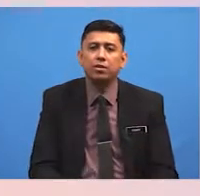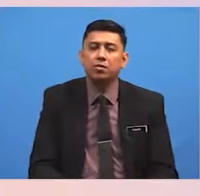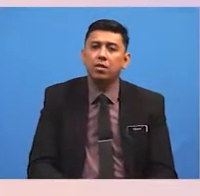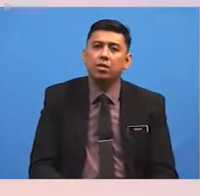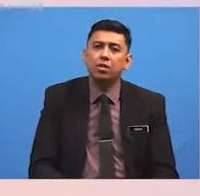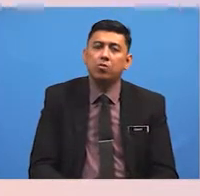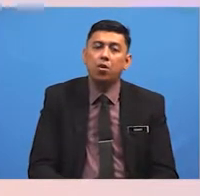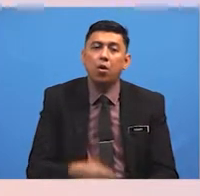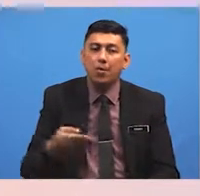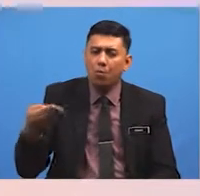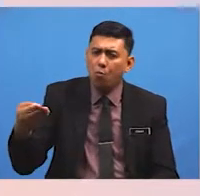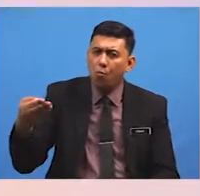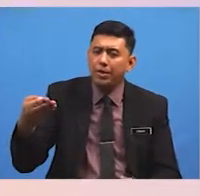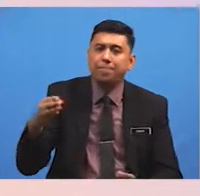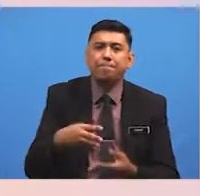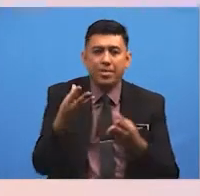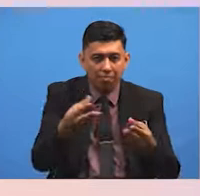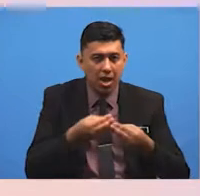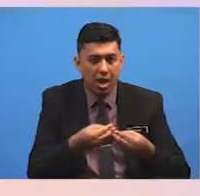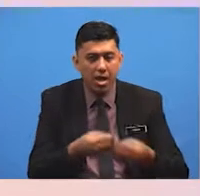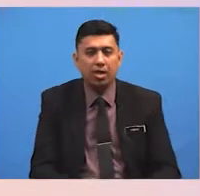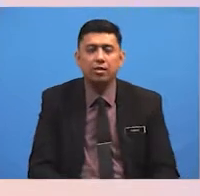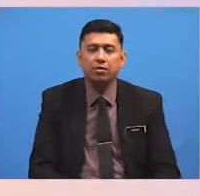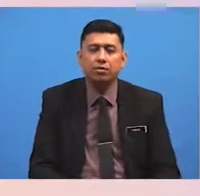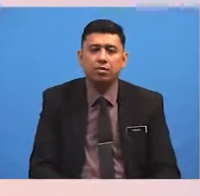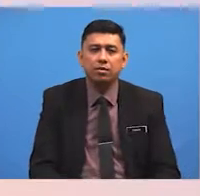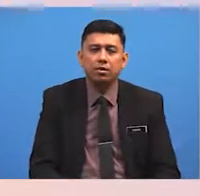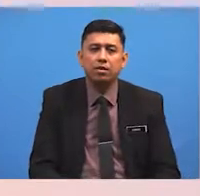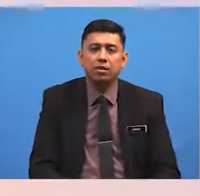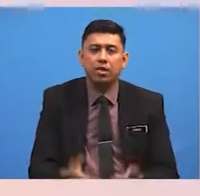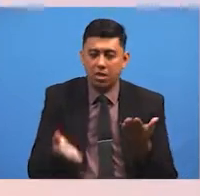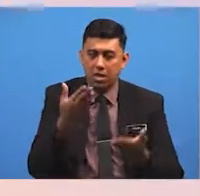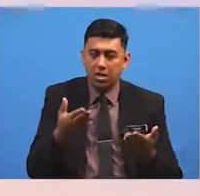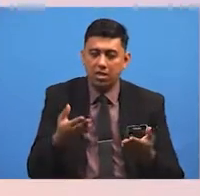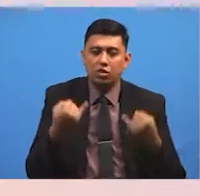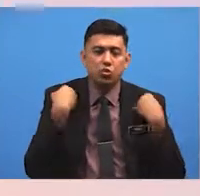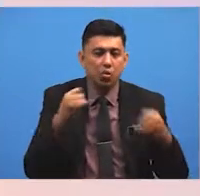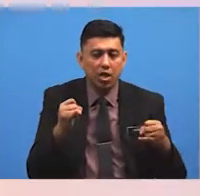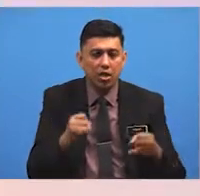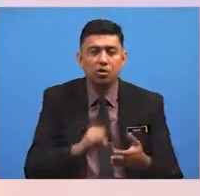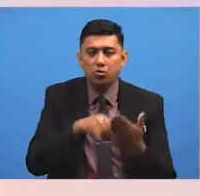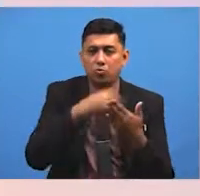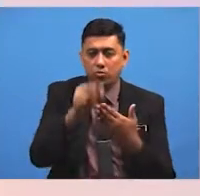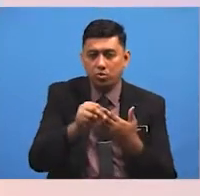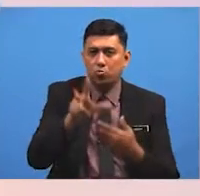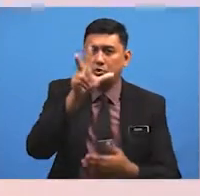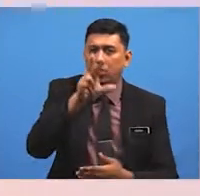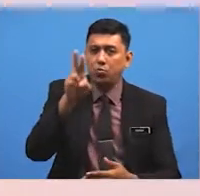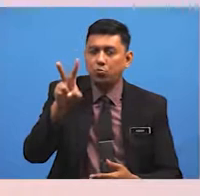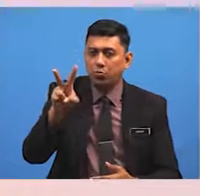penerimaan dahulu ih anggaran jualan bagi bulan junilla Aren